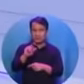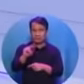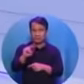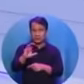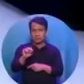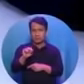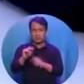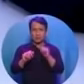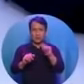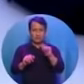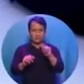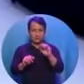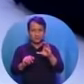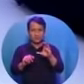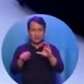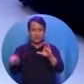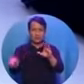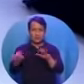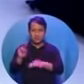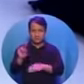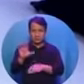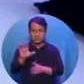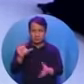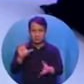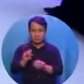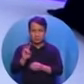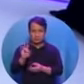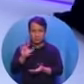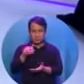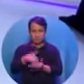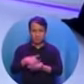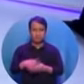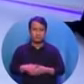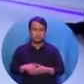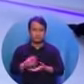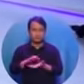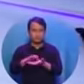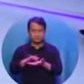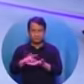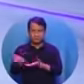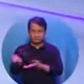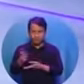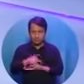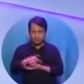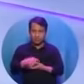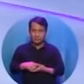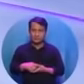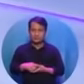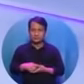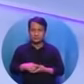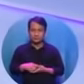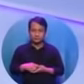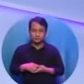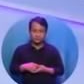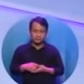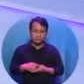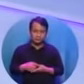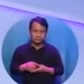Now, 75,000. Dahil na natin. 75,000. Ano ba ito?